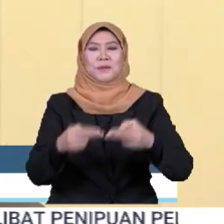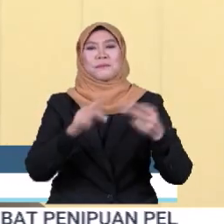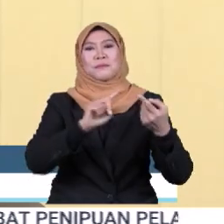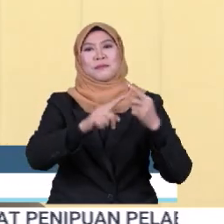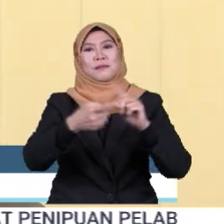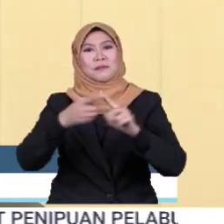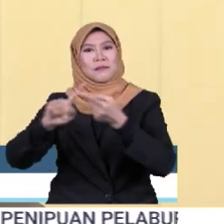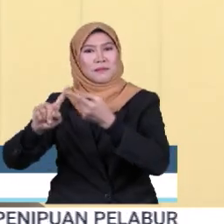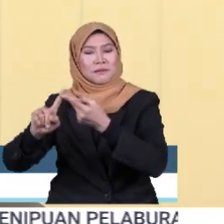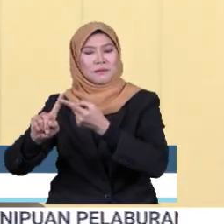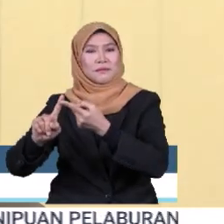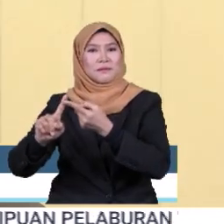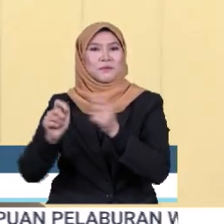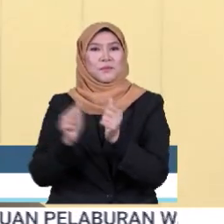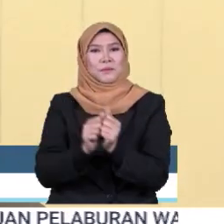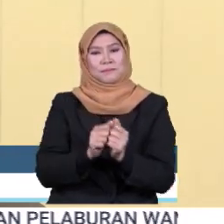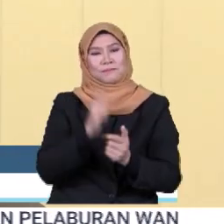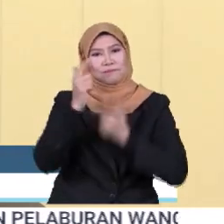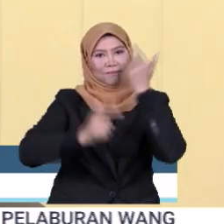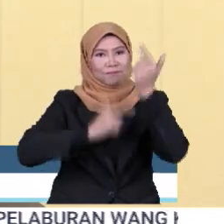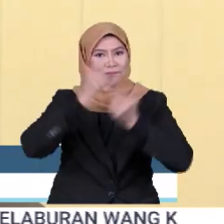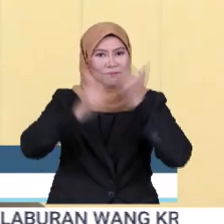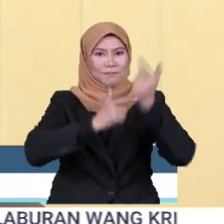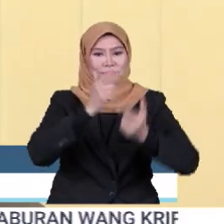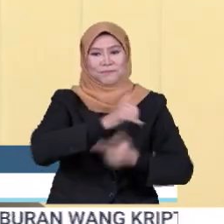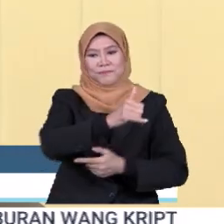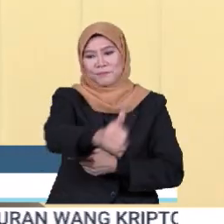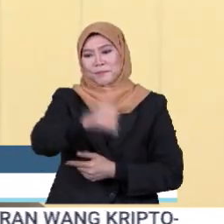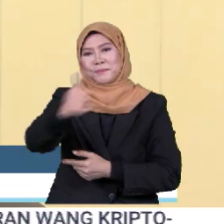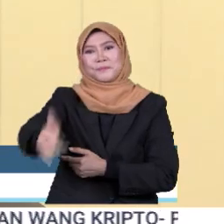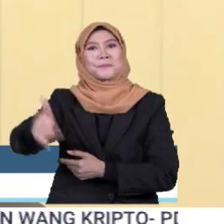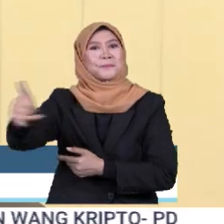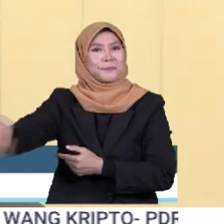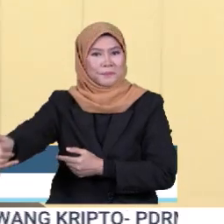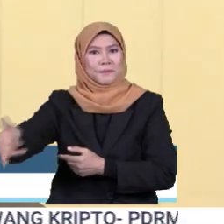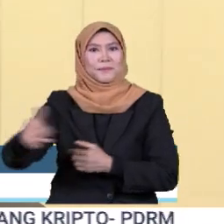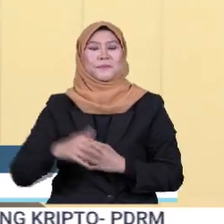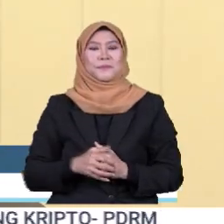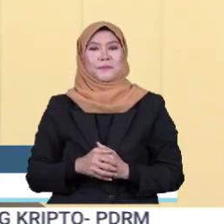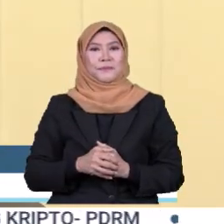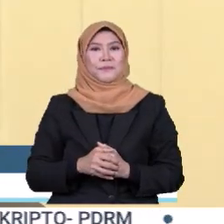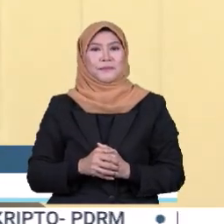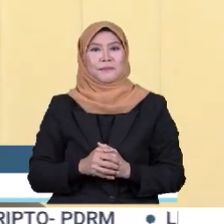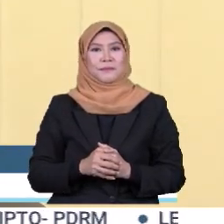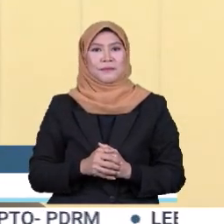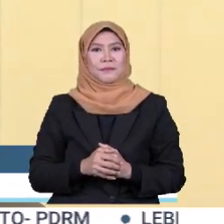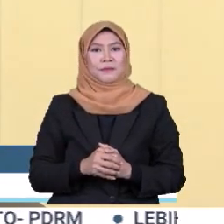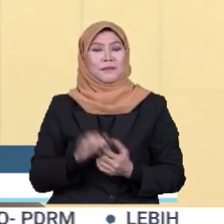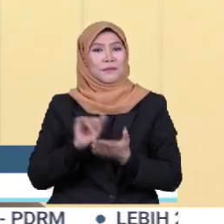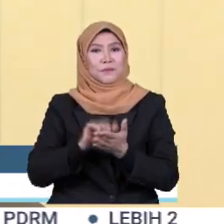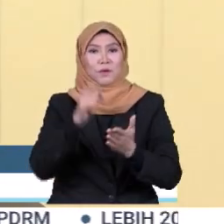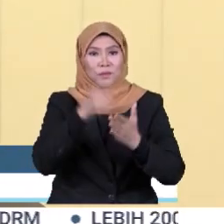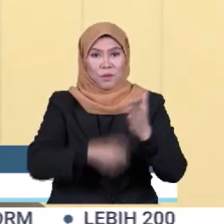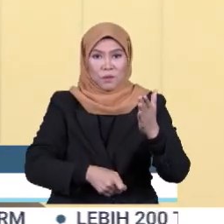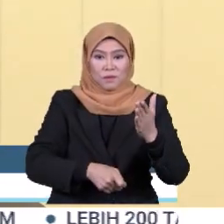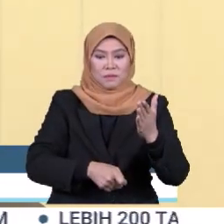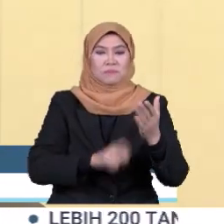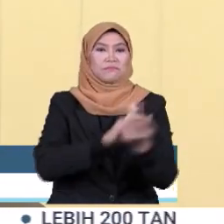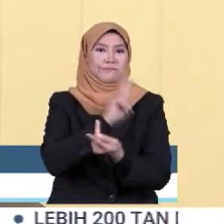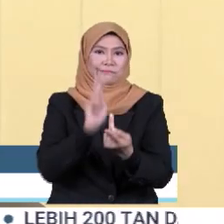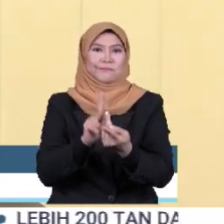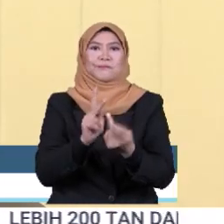persahabatan antara kaum dengan ziarah menziarahi antara satu sama lain. Dan saya kira kos itu